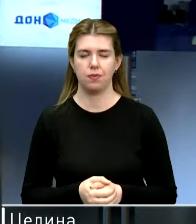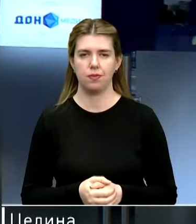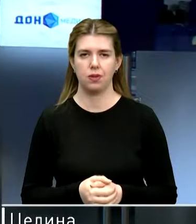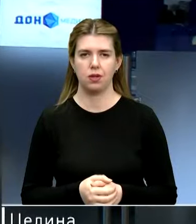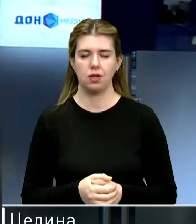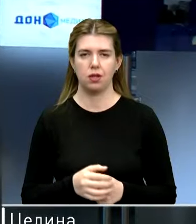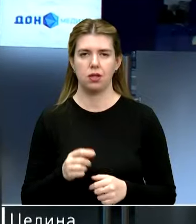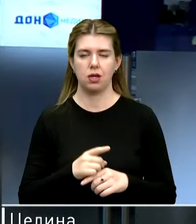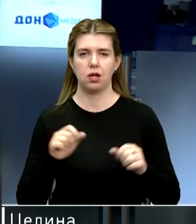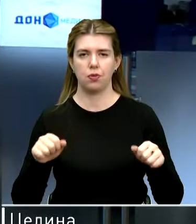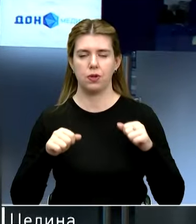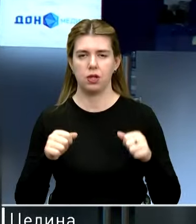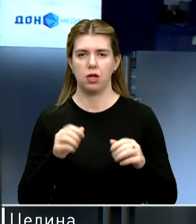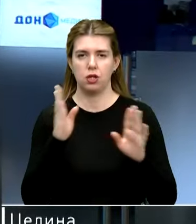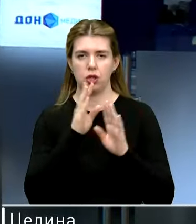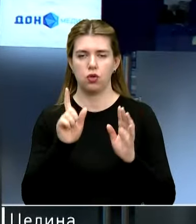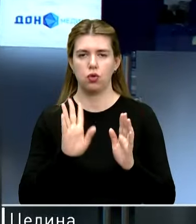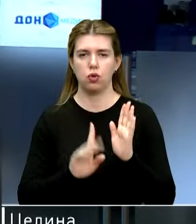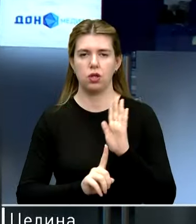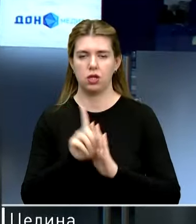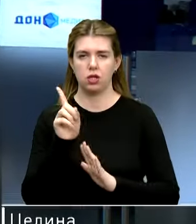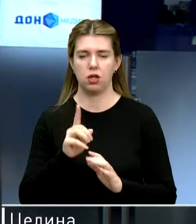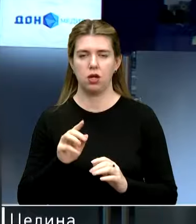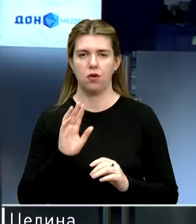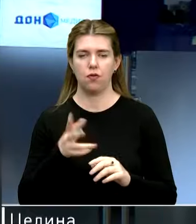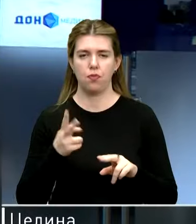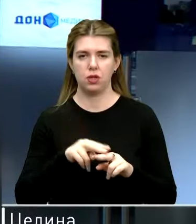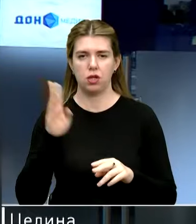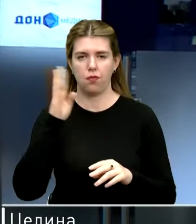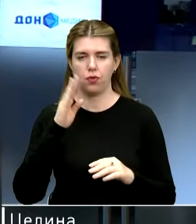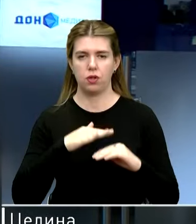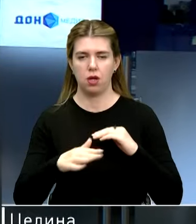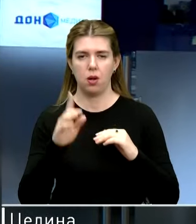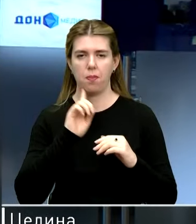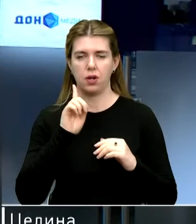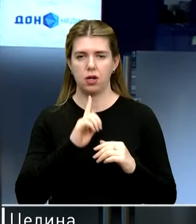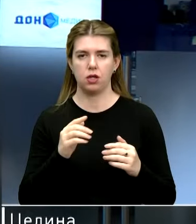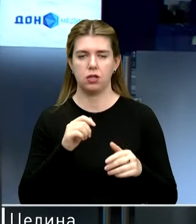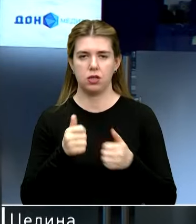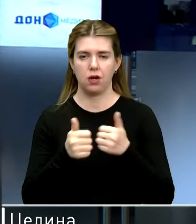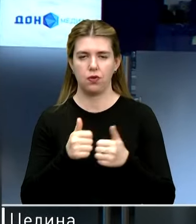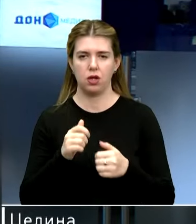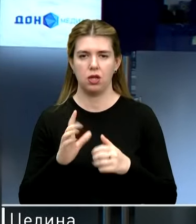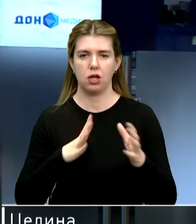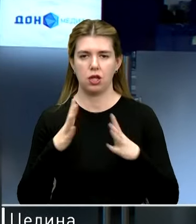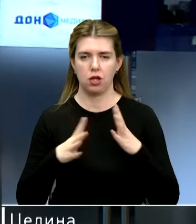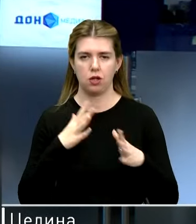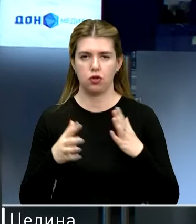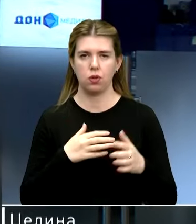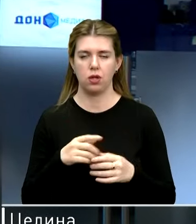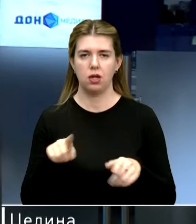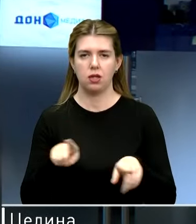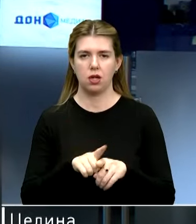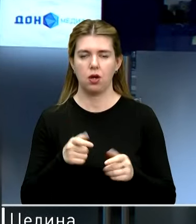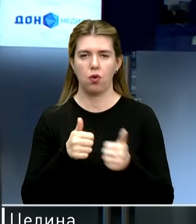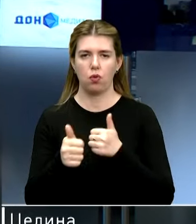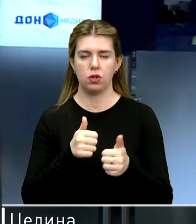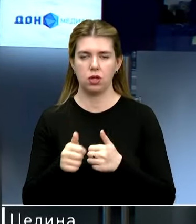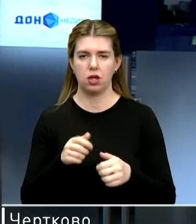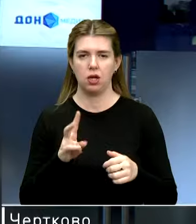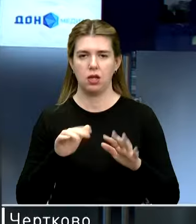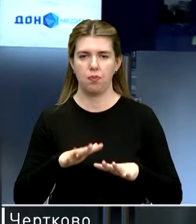В гребном спорте сезон только начался. Правда, вместо водной глади пока что соревнуются на тренажерах. За такими гонками